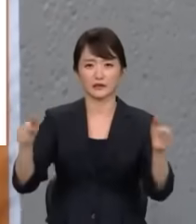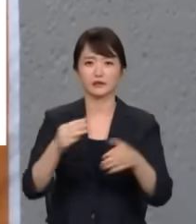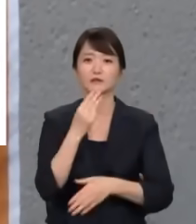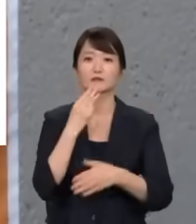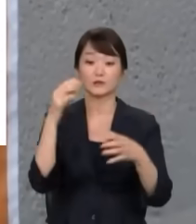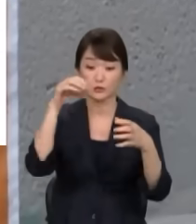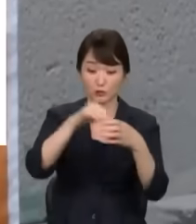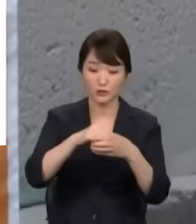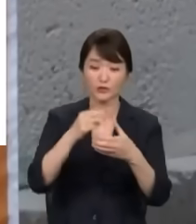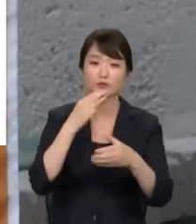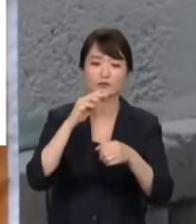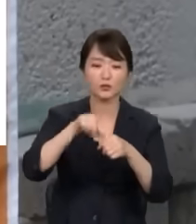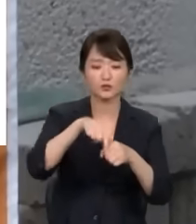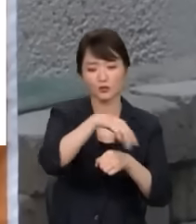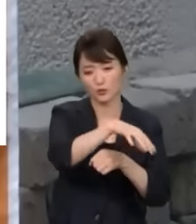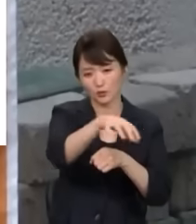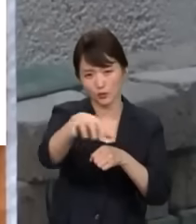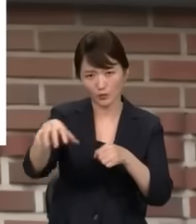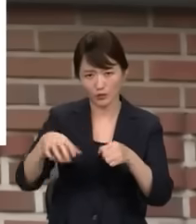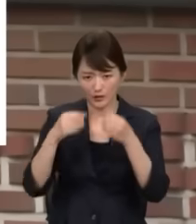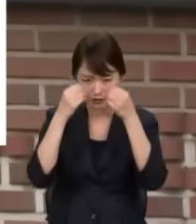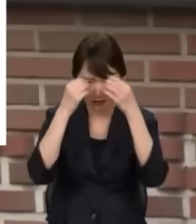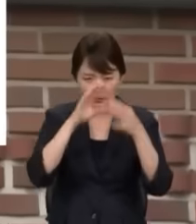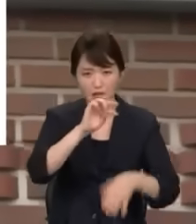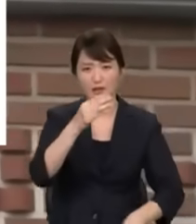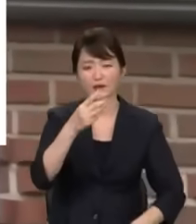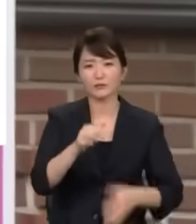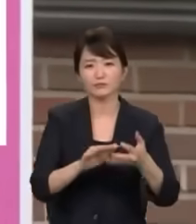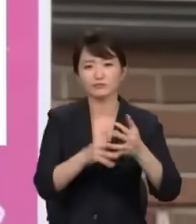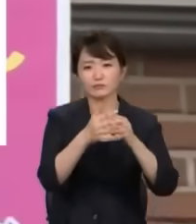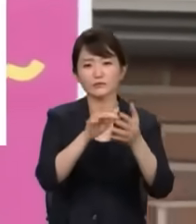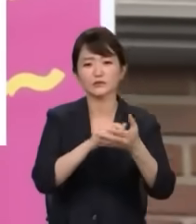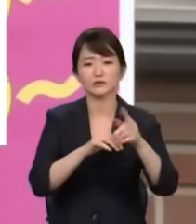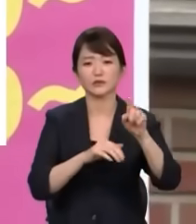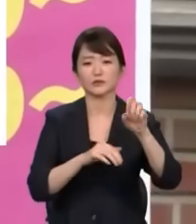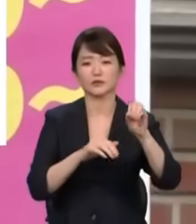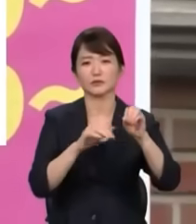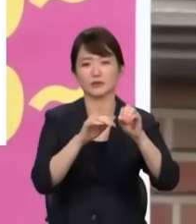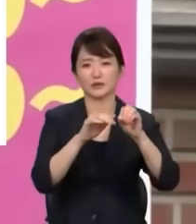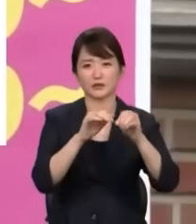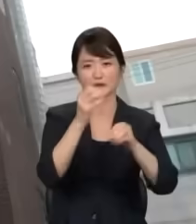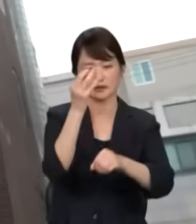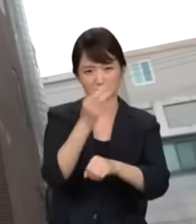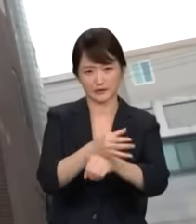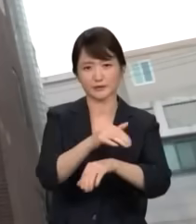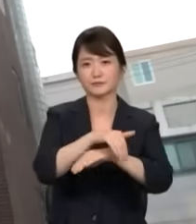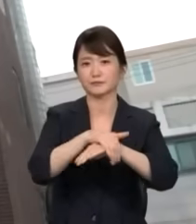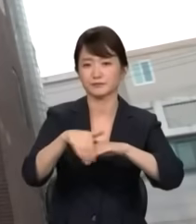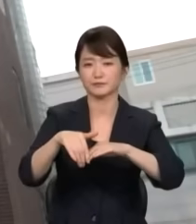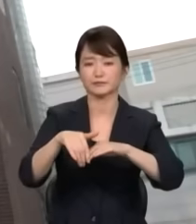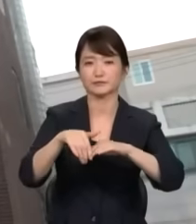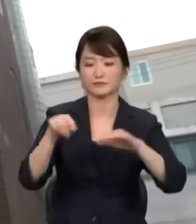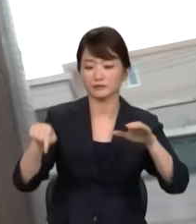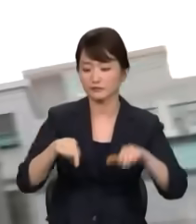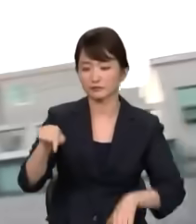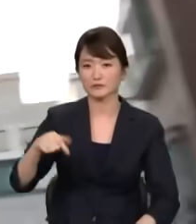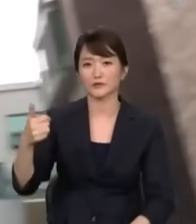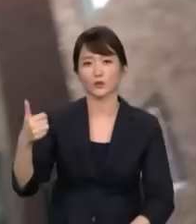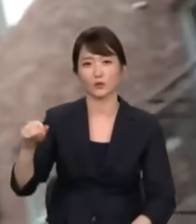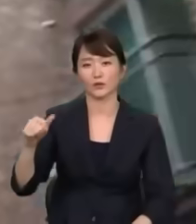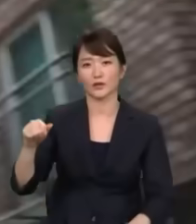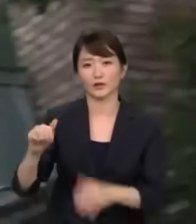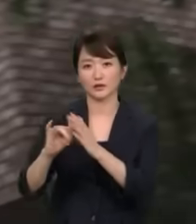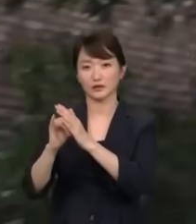비롯한 수도권을 중심으로 신축 빌라 총 11만 호를 매입한다는 계획입니다. 그중 최소 5만